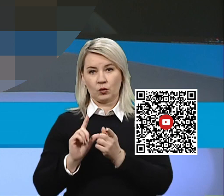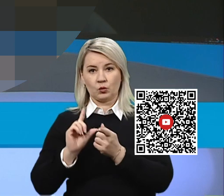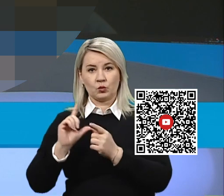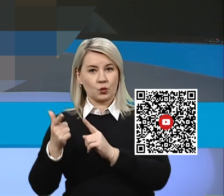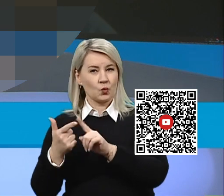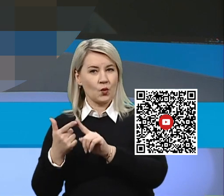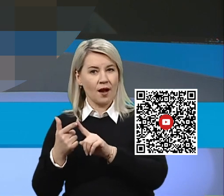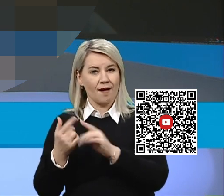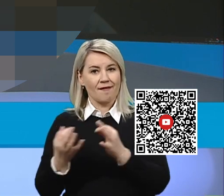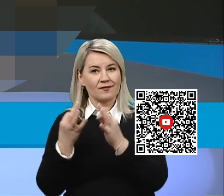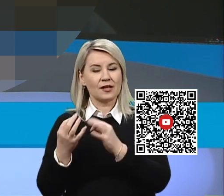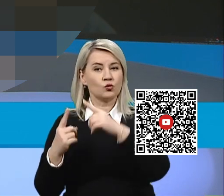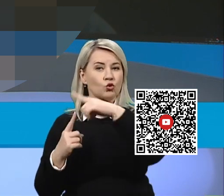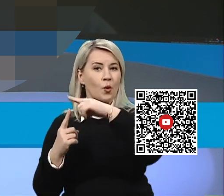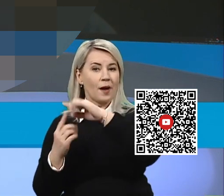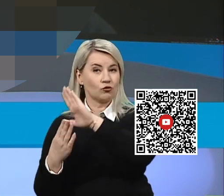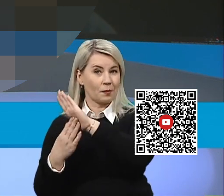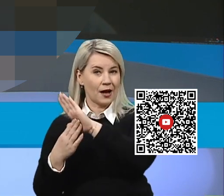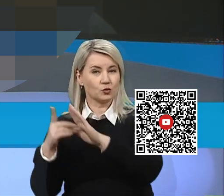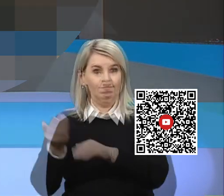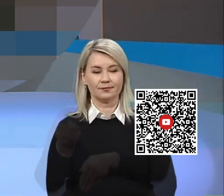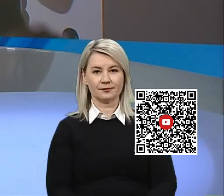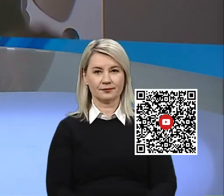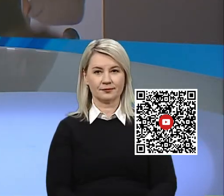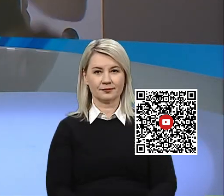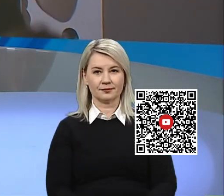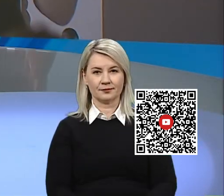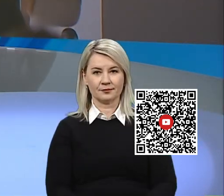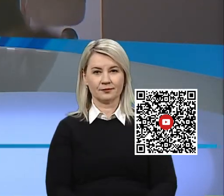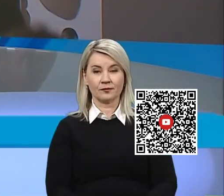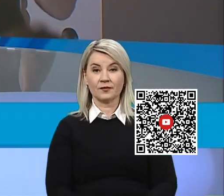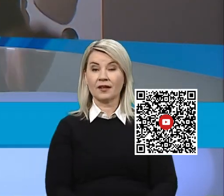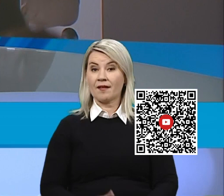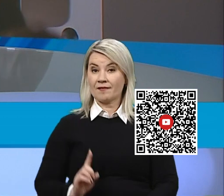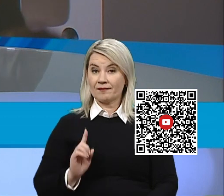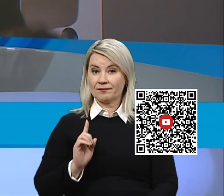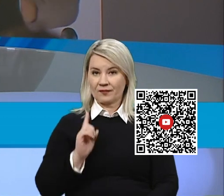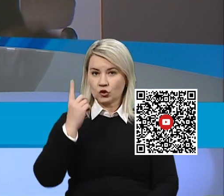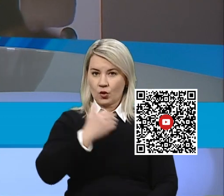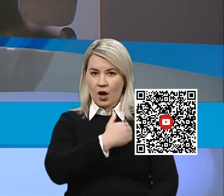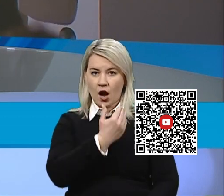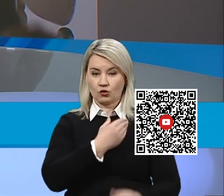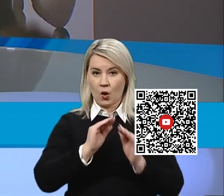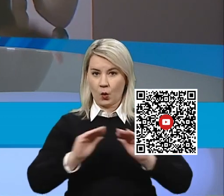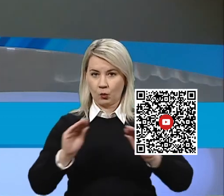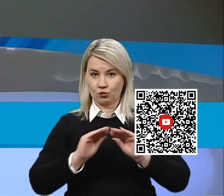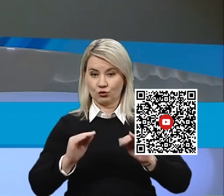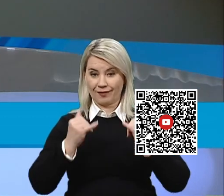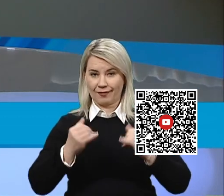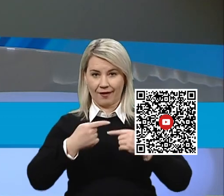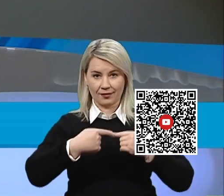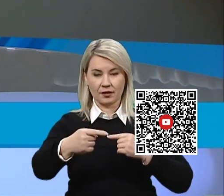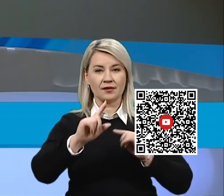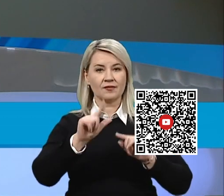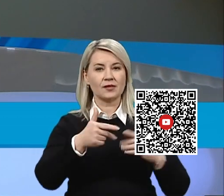jeho dvě náměstkyně. Čím to podle vás je? Univerzitní učitelé chystají na 28. březen protest za